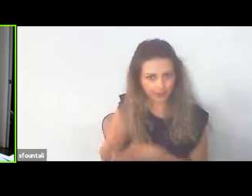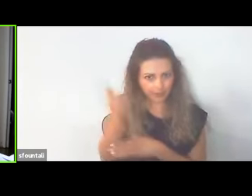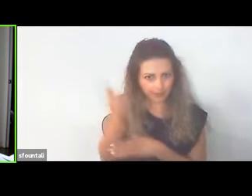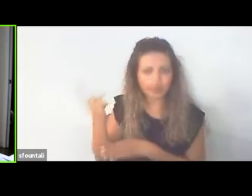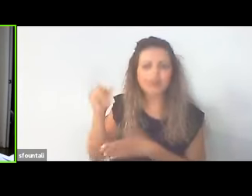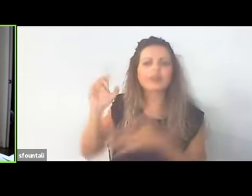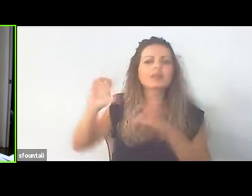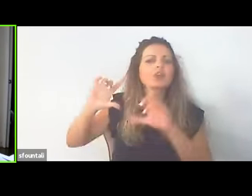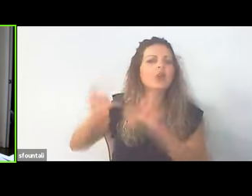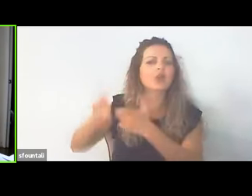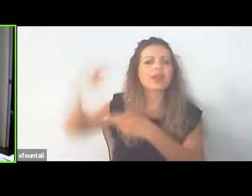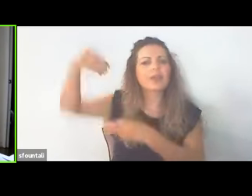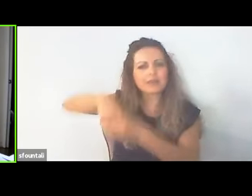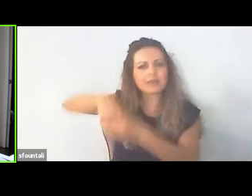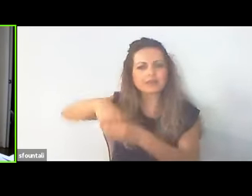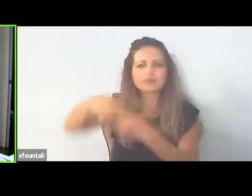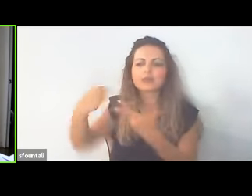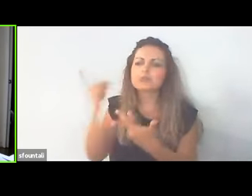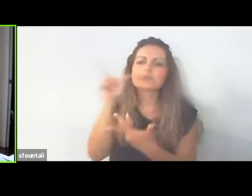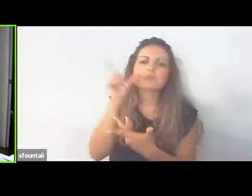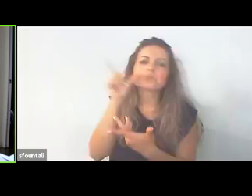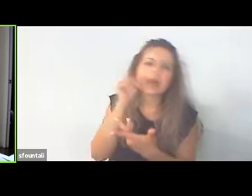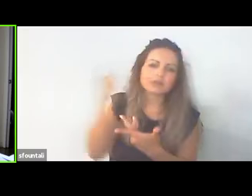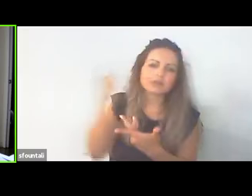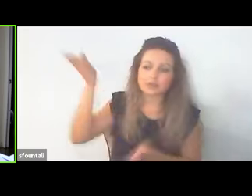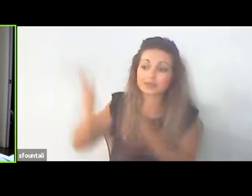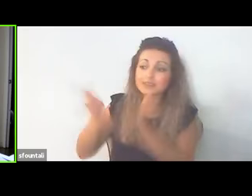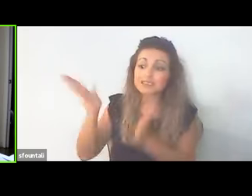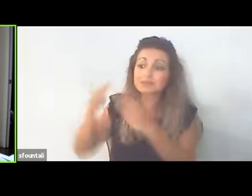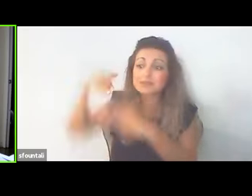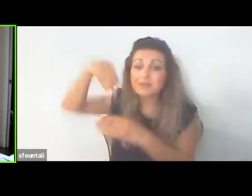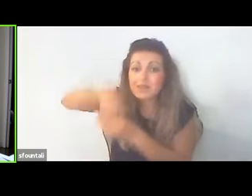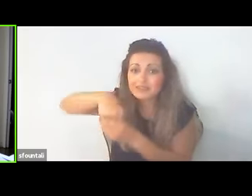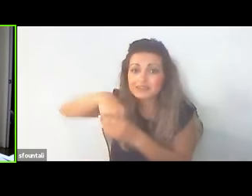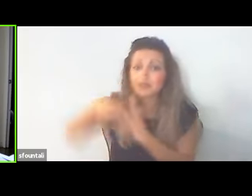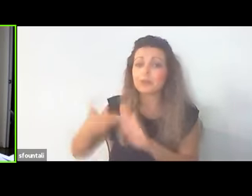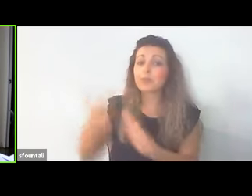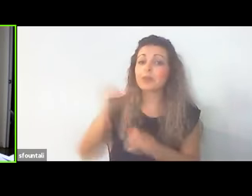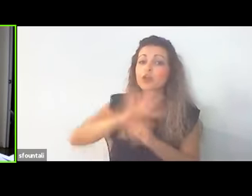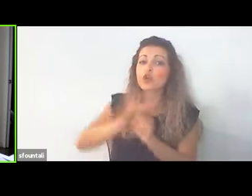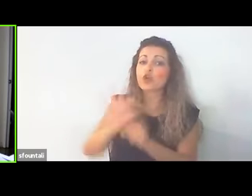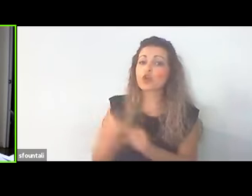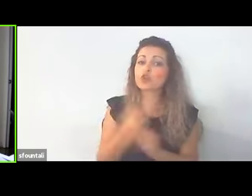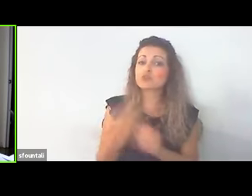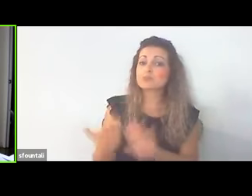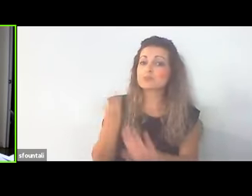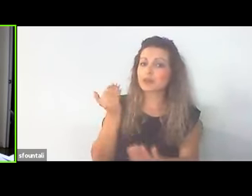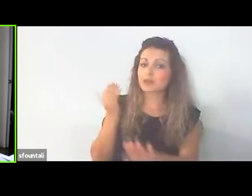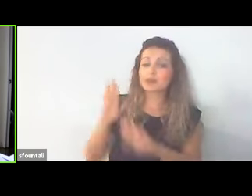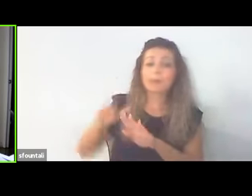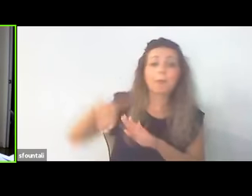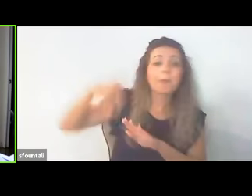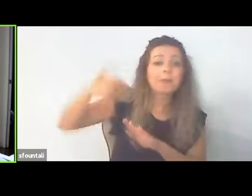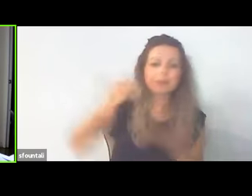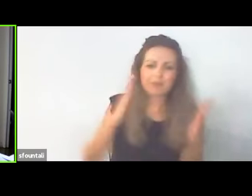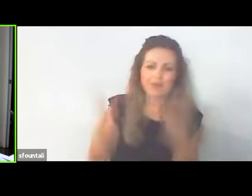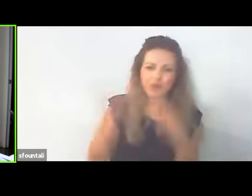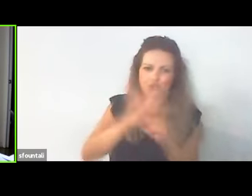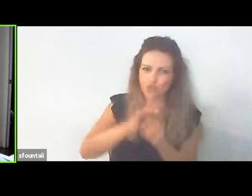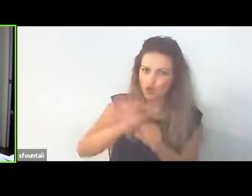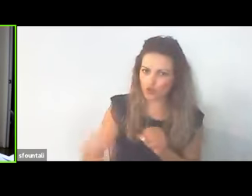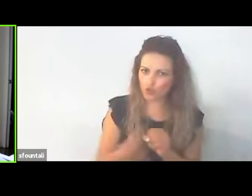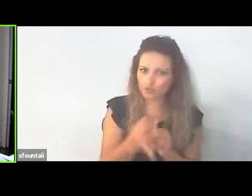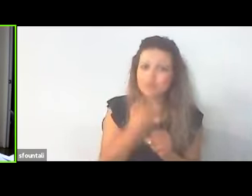από το σύντροφό της μέσα στο σπίτι, μία στις πέντε γυναίκες πριν την περίοδο της πανδημίας. Μετά την περίοδο της πανδημίας, ο ίδιος ο